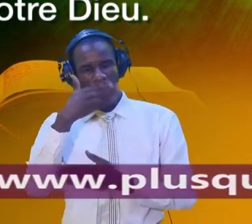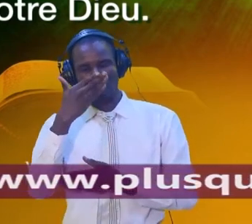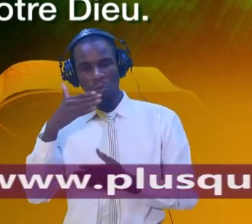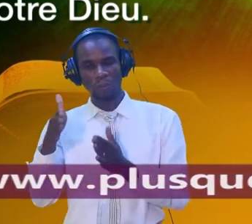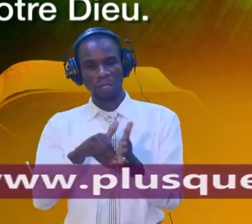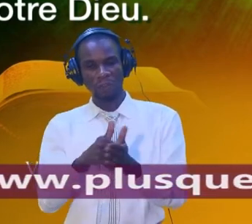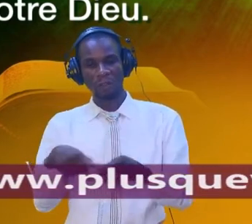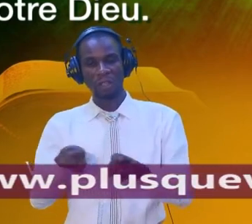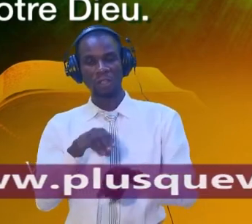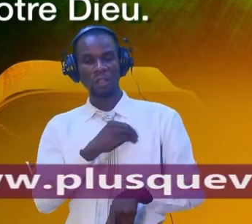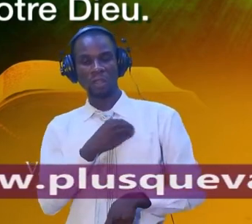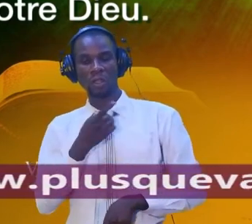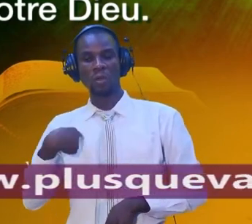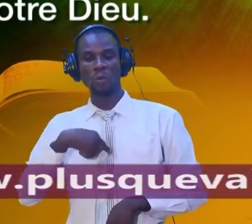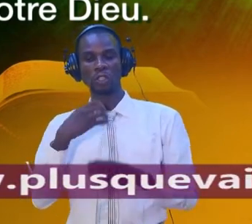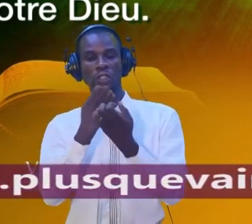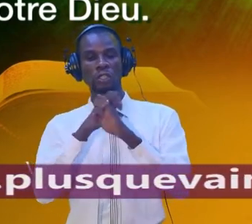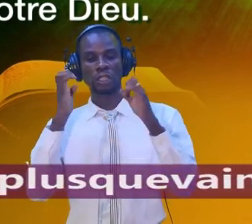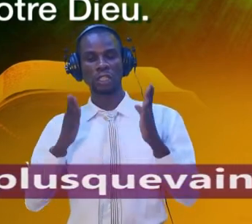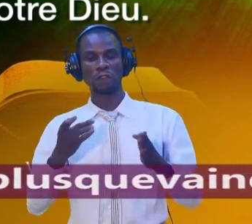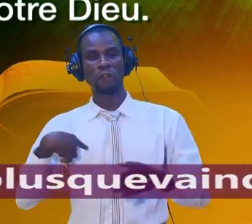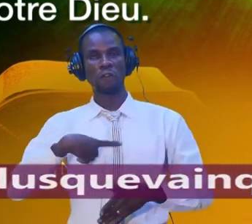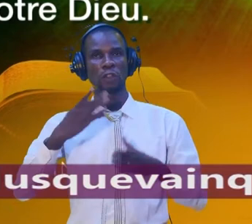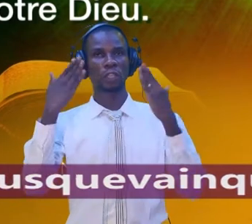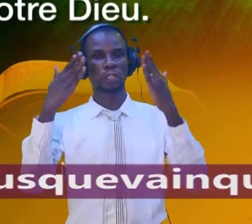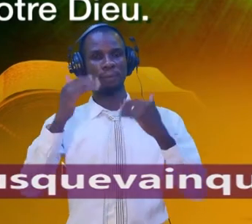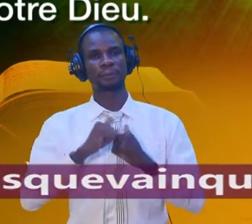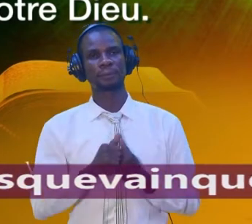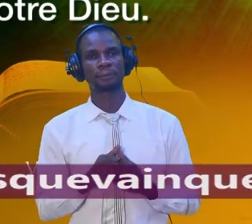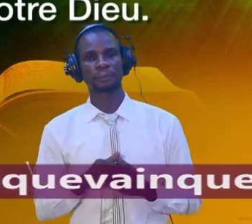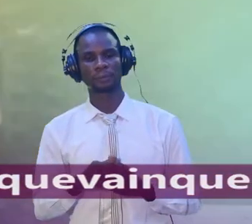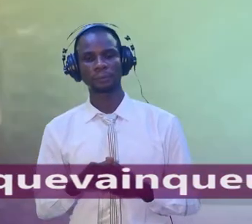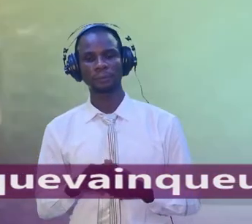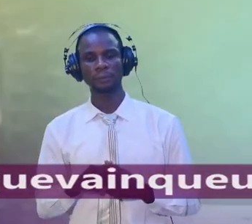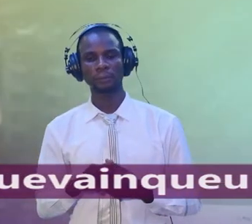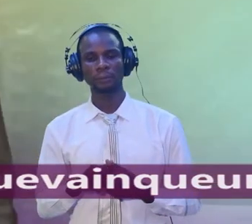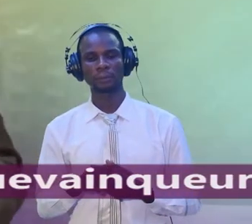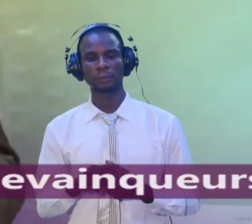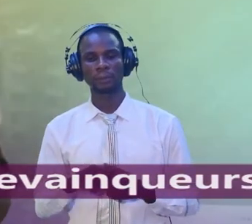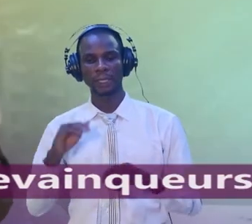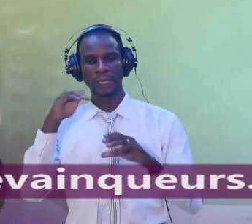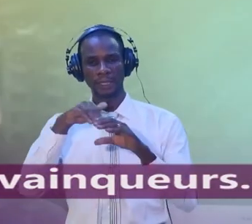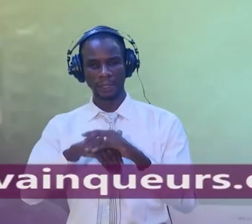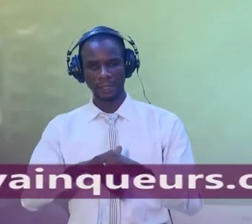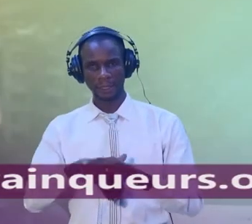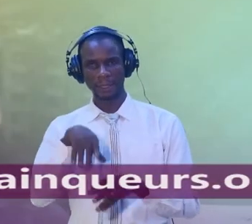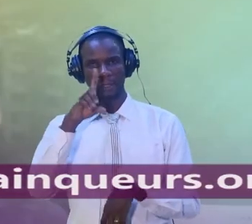unajisi na wao. Mimi ndimi Bwana Mungu wenu.